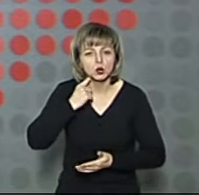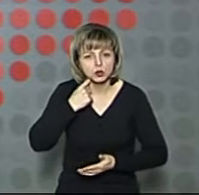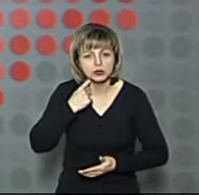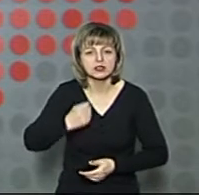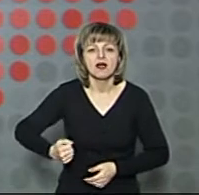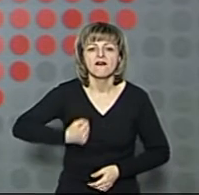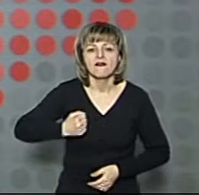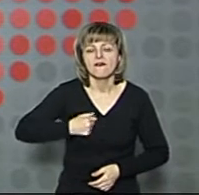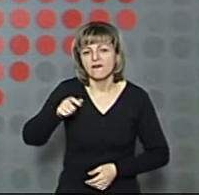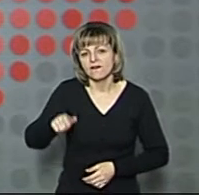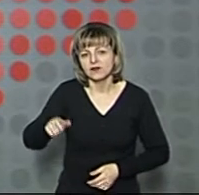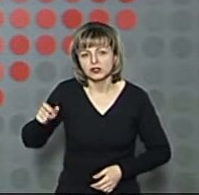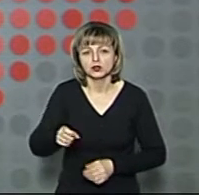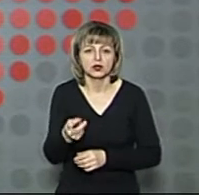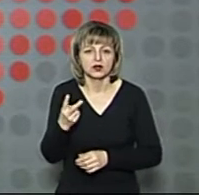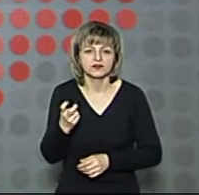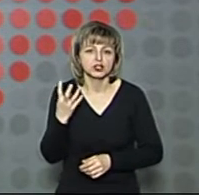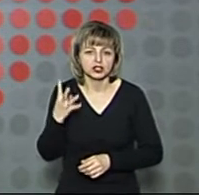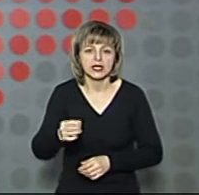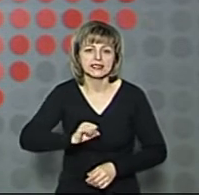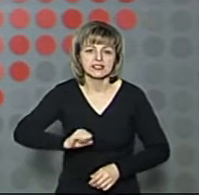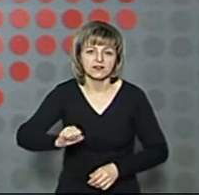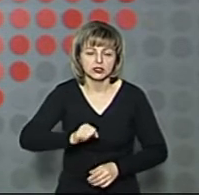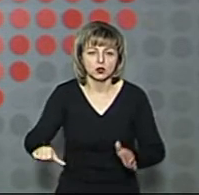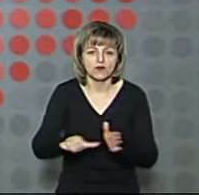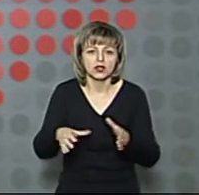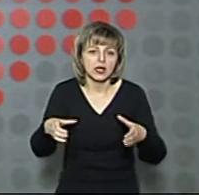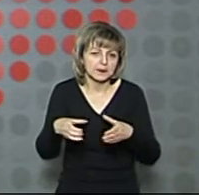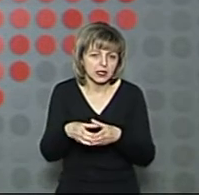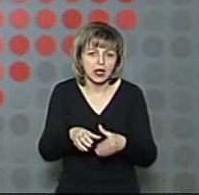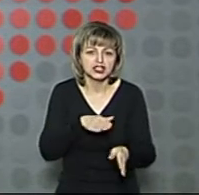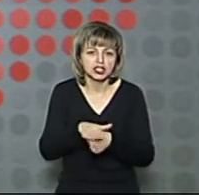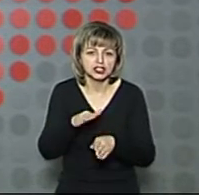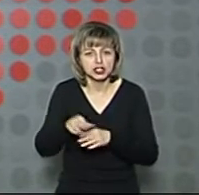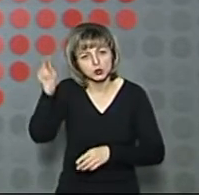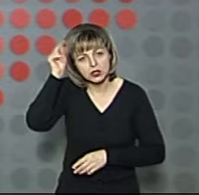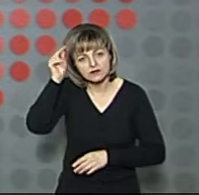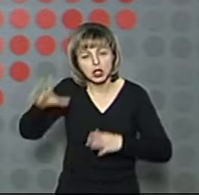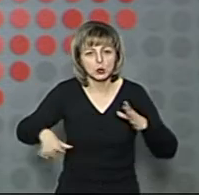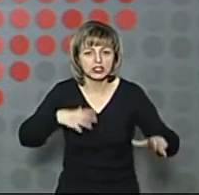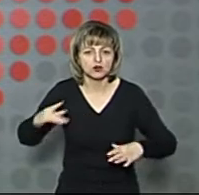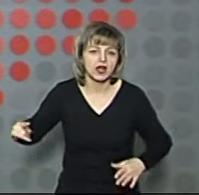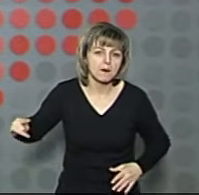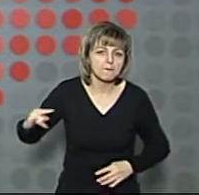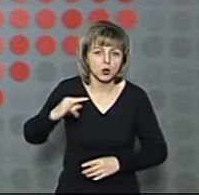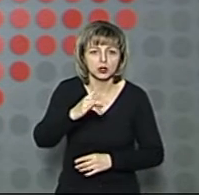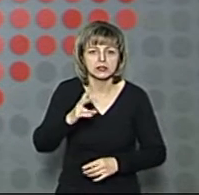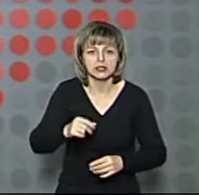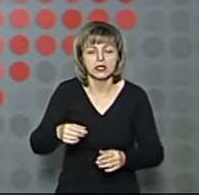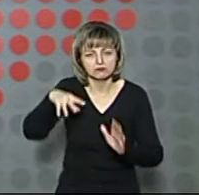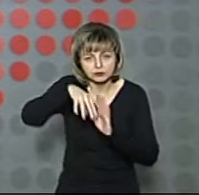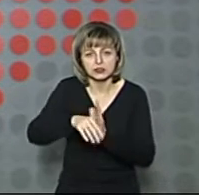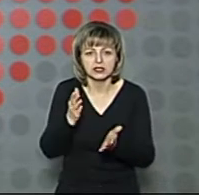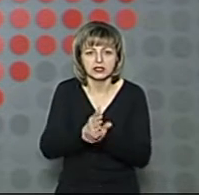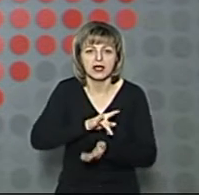авіатори 204-ї Севастопольської бригади тактичної авіації імені Олександра Покришкіна здійснюють навчально-тренувальні польоти. На озброєнні